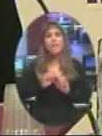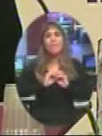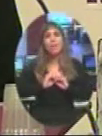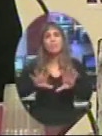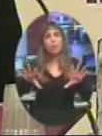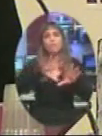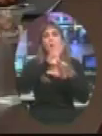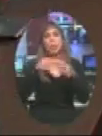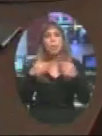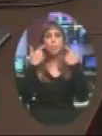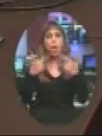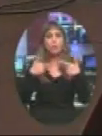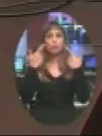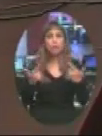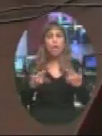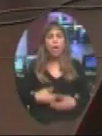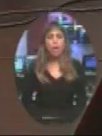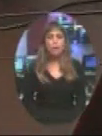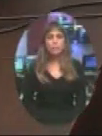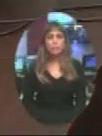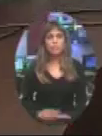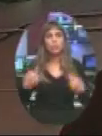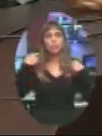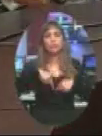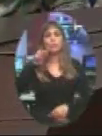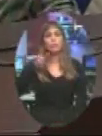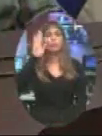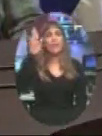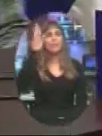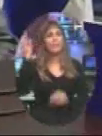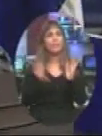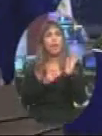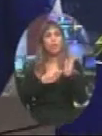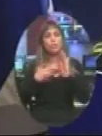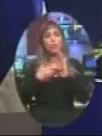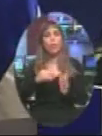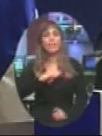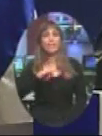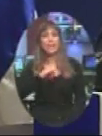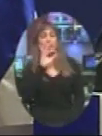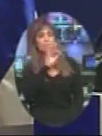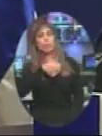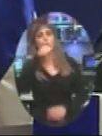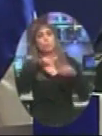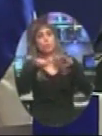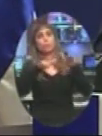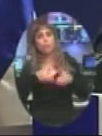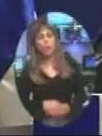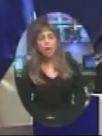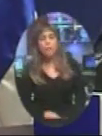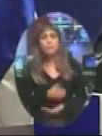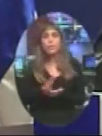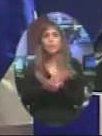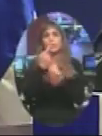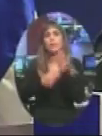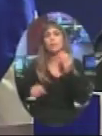כולה לאור השמש. יושב ראש יש עתיד קרא לחקור את האינטרסים שעמדו לנגד עיניו של ראש הממשלה, כאשר החליט על הרכישה הנוספת